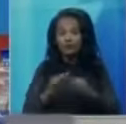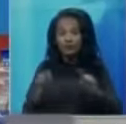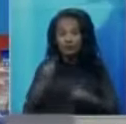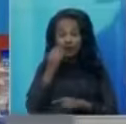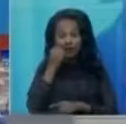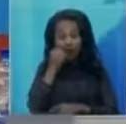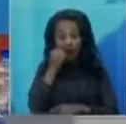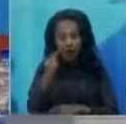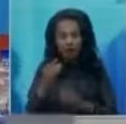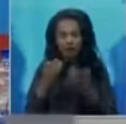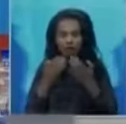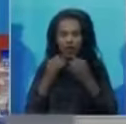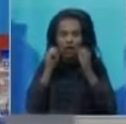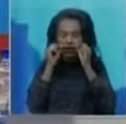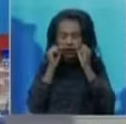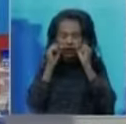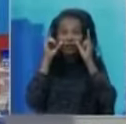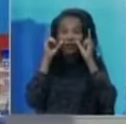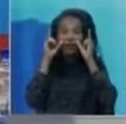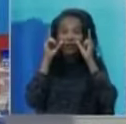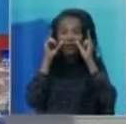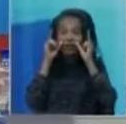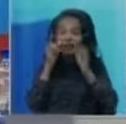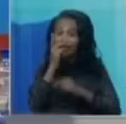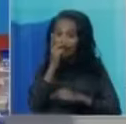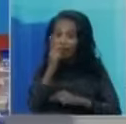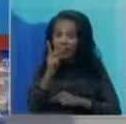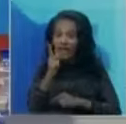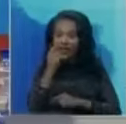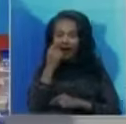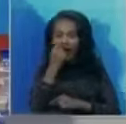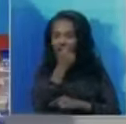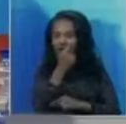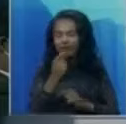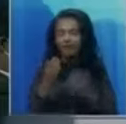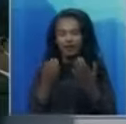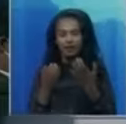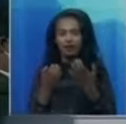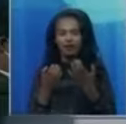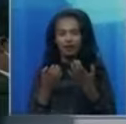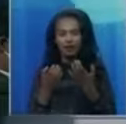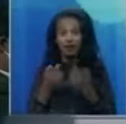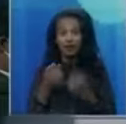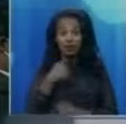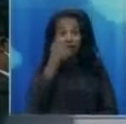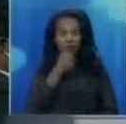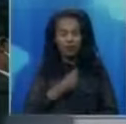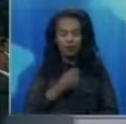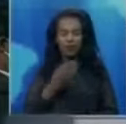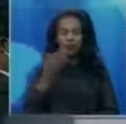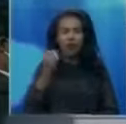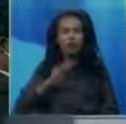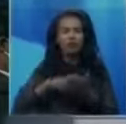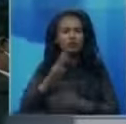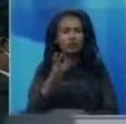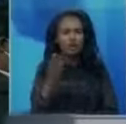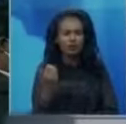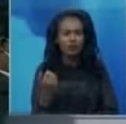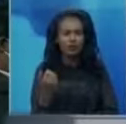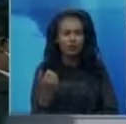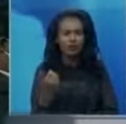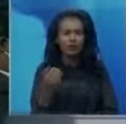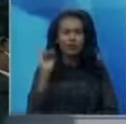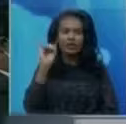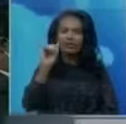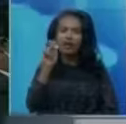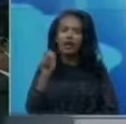ይፈልጋል። የተገለጠ አይን፣ የሚያይ አይን ይፈልጋል። በእኔ እምነት ባለፈው አንስቼላችኋለሁ፣ እዛ